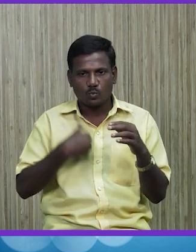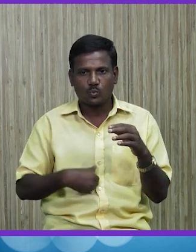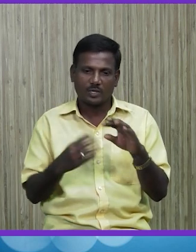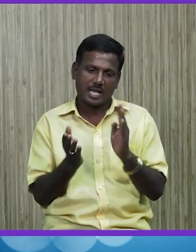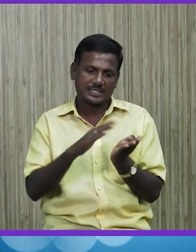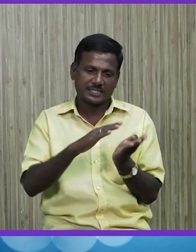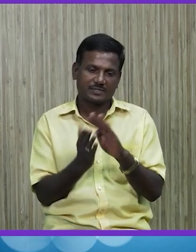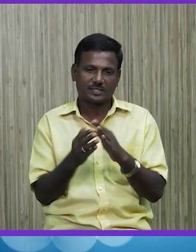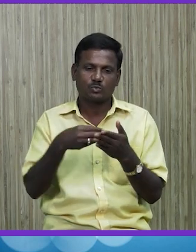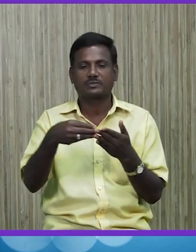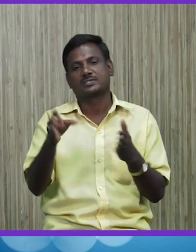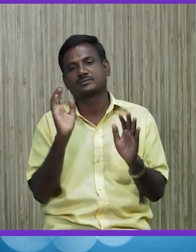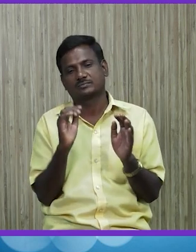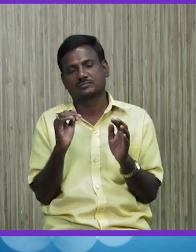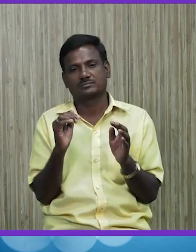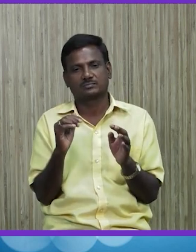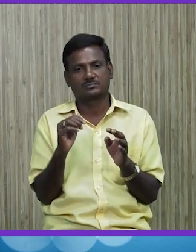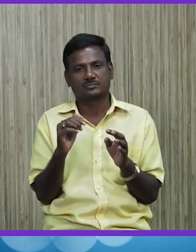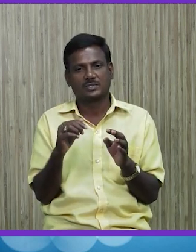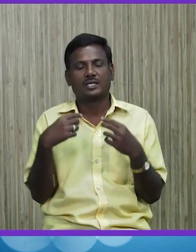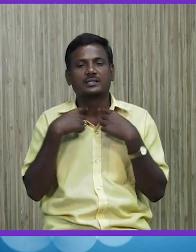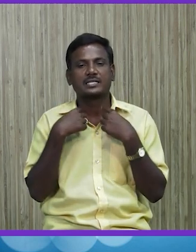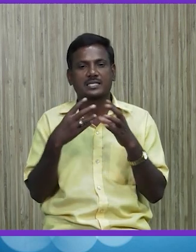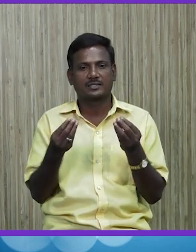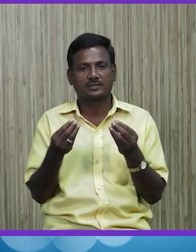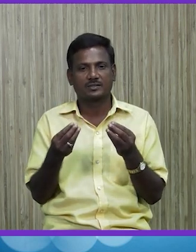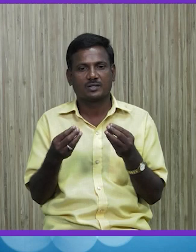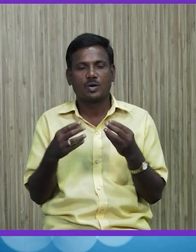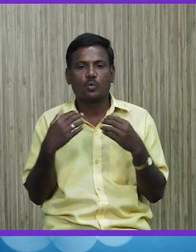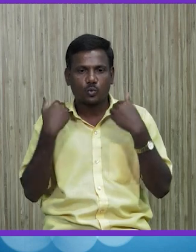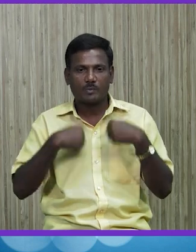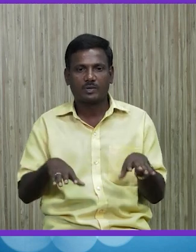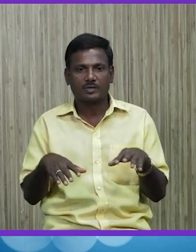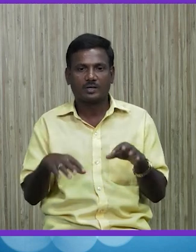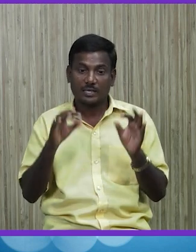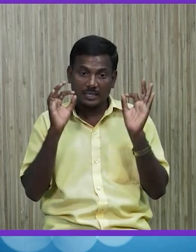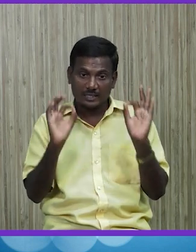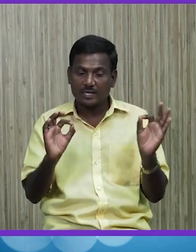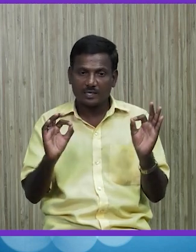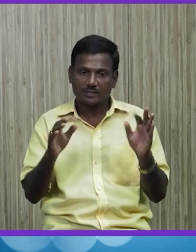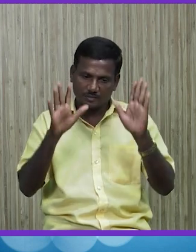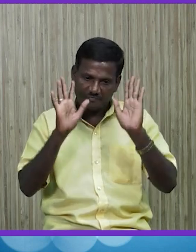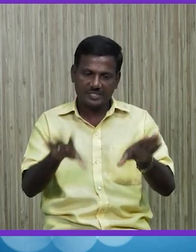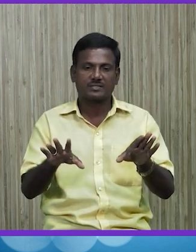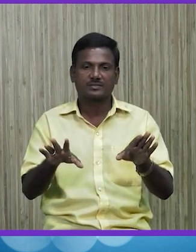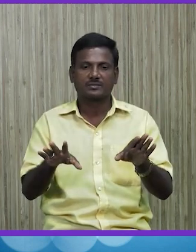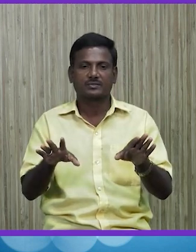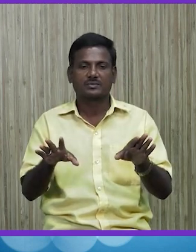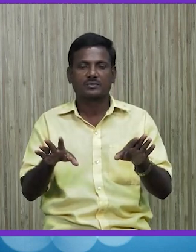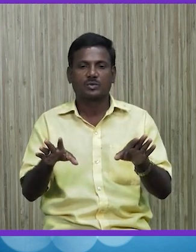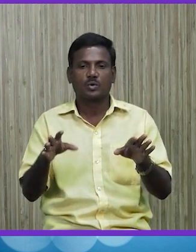அசைவி restsக்கு உதவைகின்றன தசைகள் உடலை சரியாlear நிலையில் வைத்திறுக்கவும்